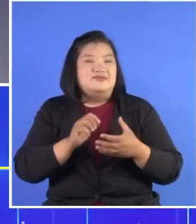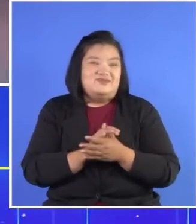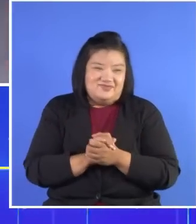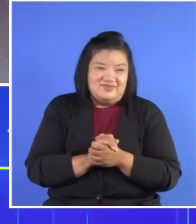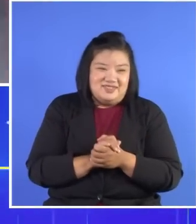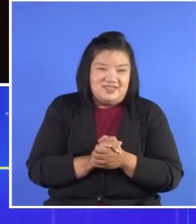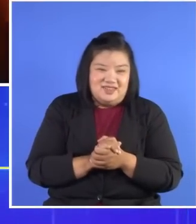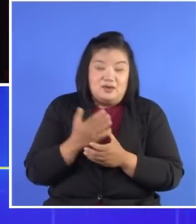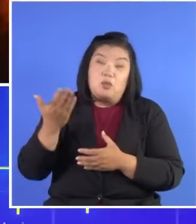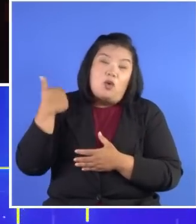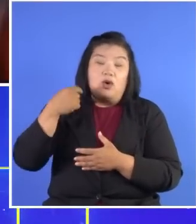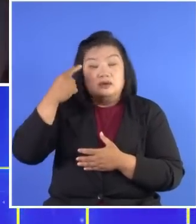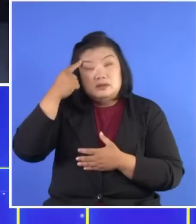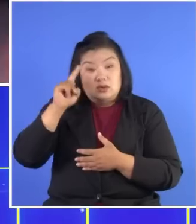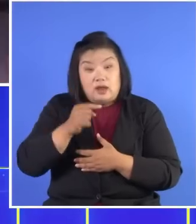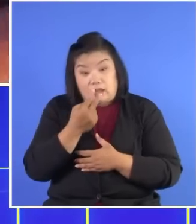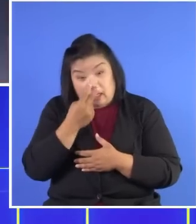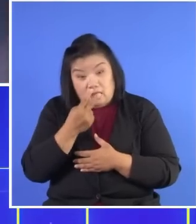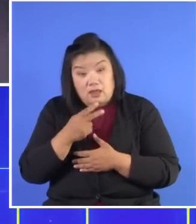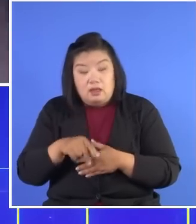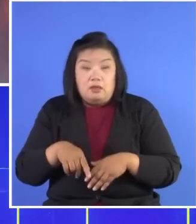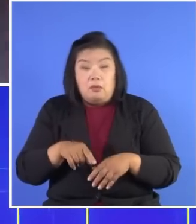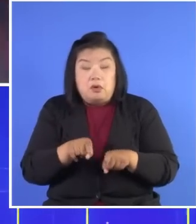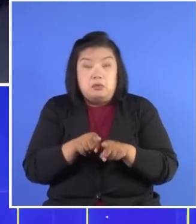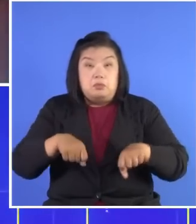ร่วงอันนี้เป็นร่วงเอ่อ